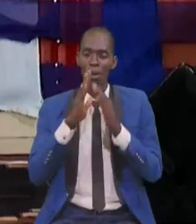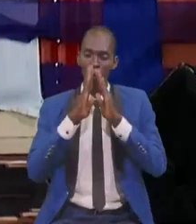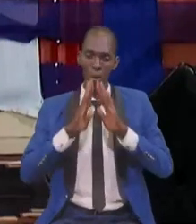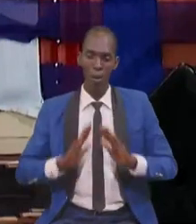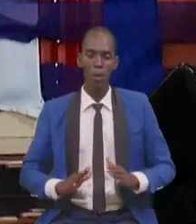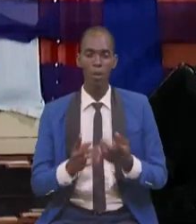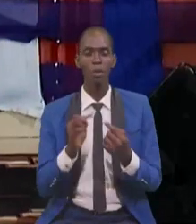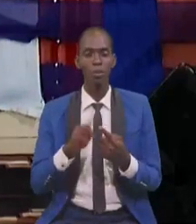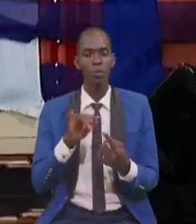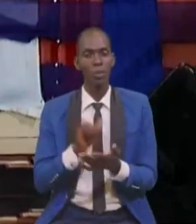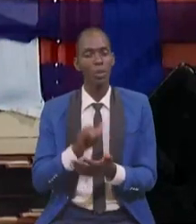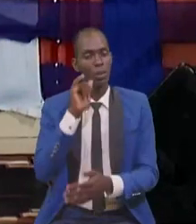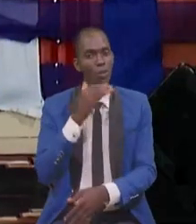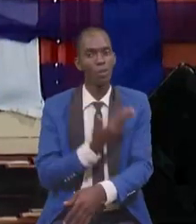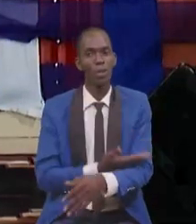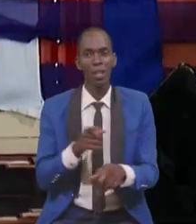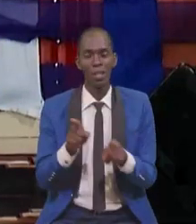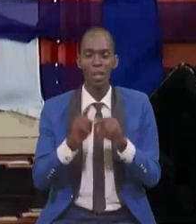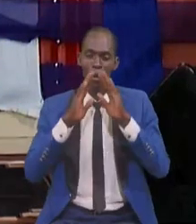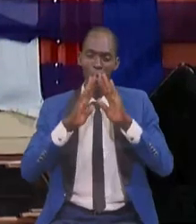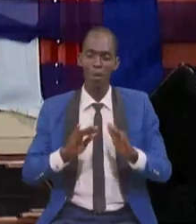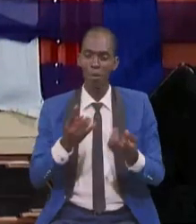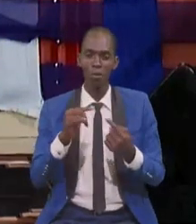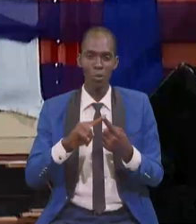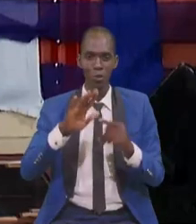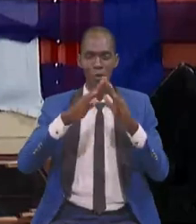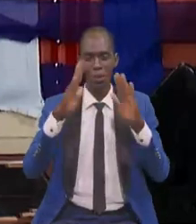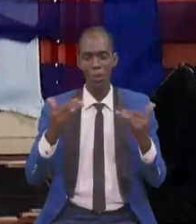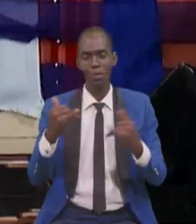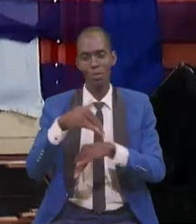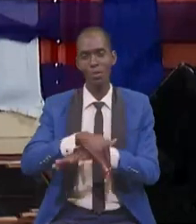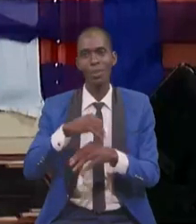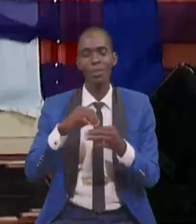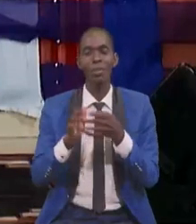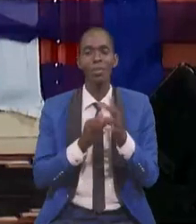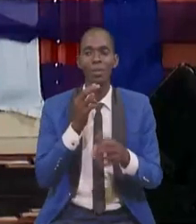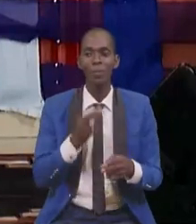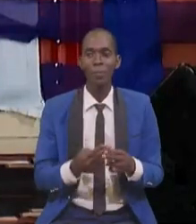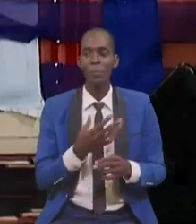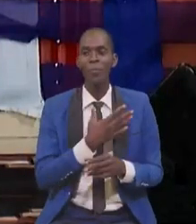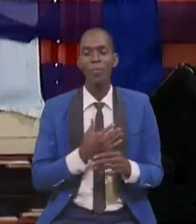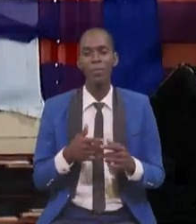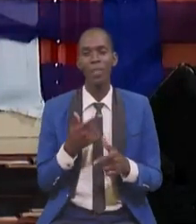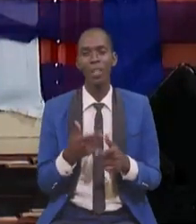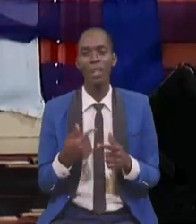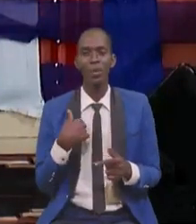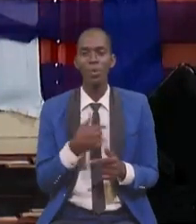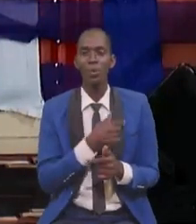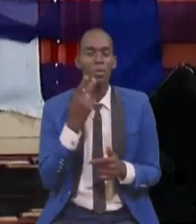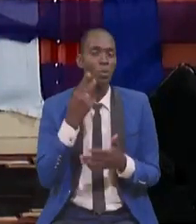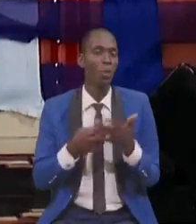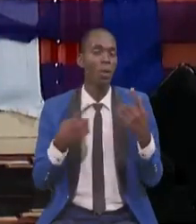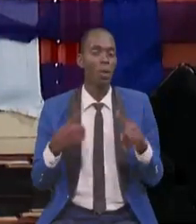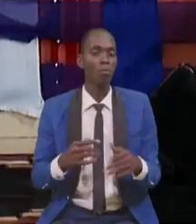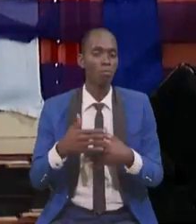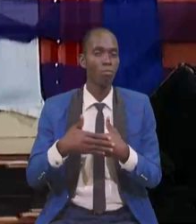le calme est venu à cette fille-là, comme le calme entrera dans votre maison ce soir. Et c'est dit ce